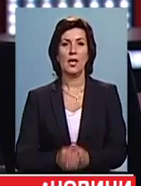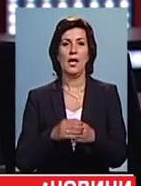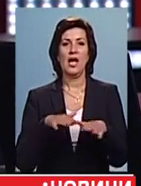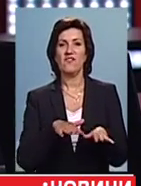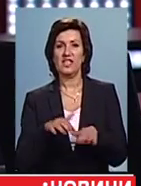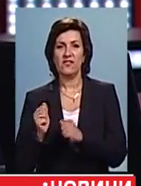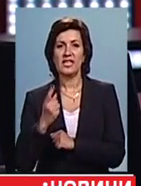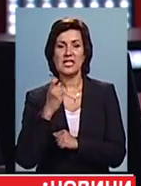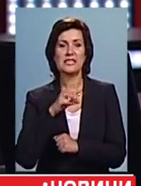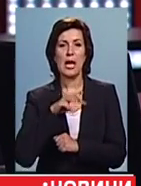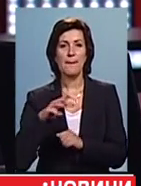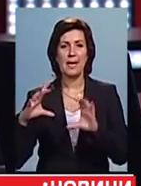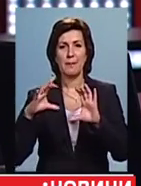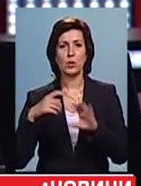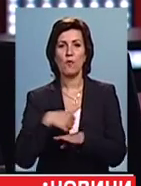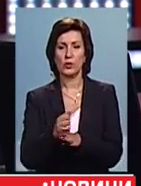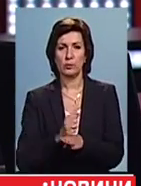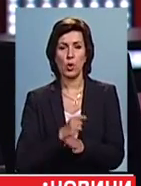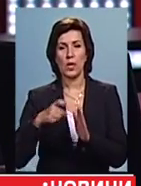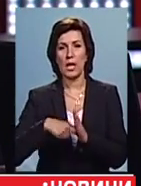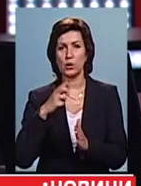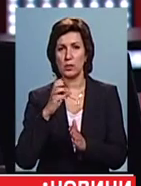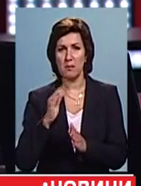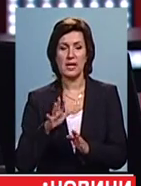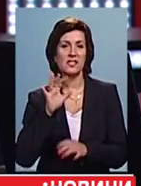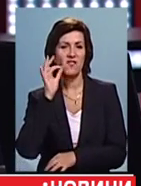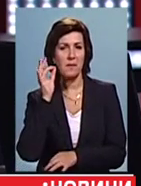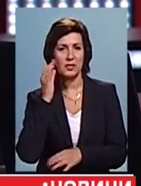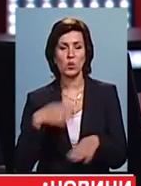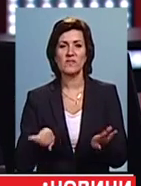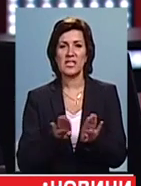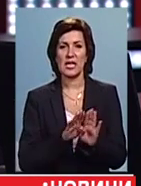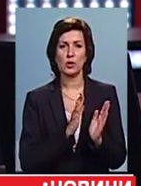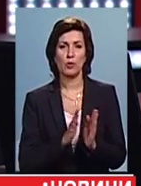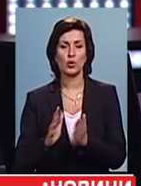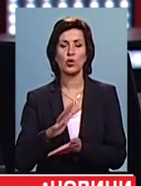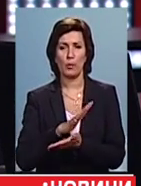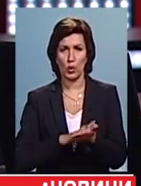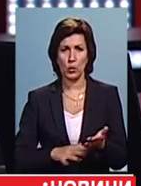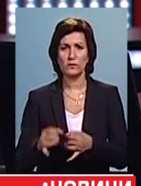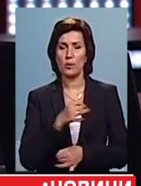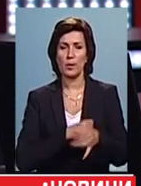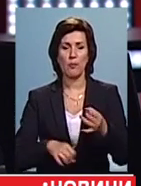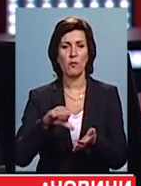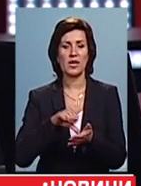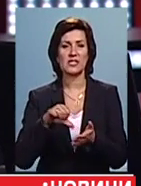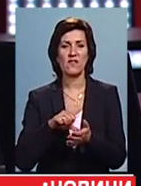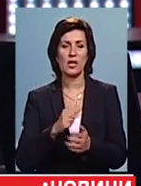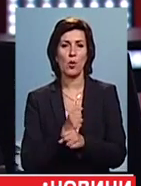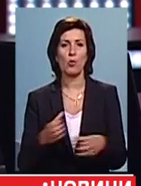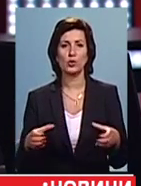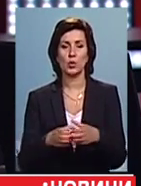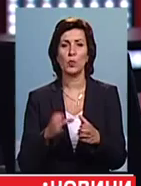Відведення 100-міліметрової зброї на Донбасі. Про це в Мінську в закритому режимі продовжують перемови представники робочої групи з